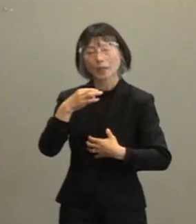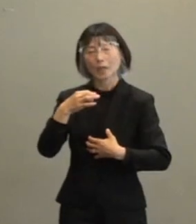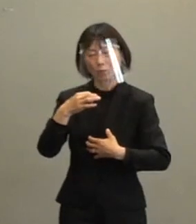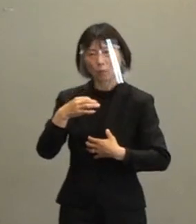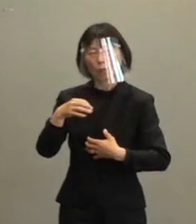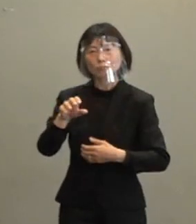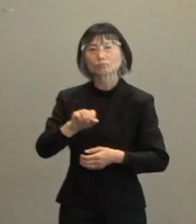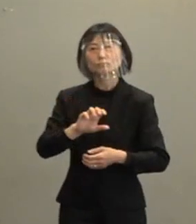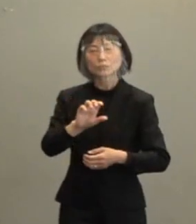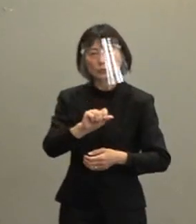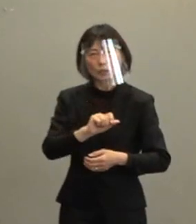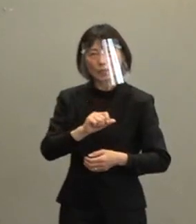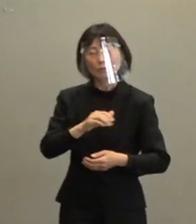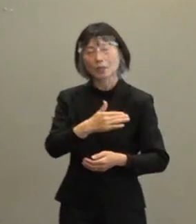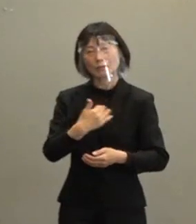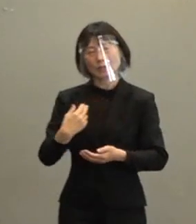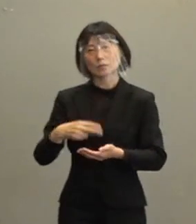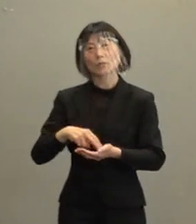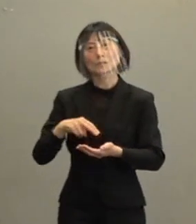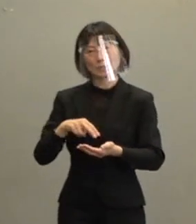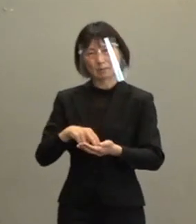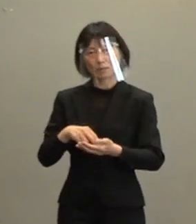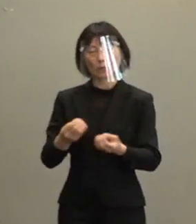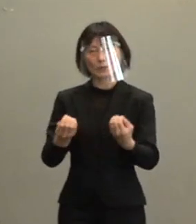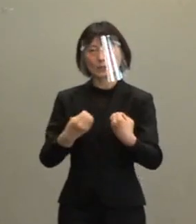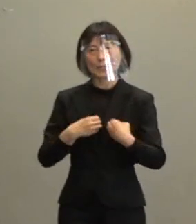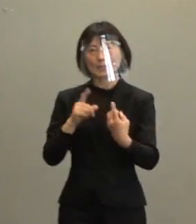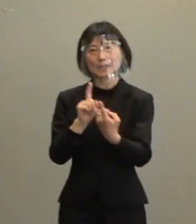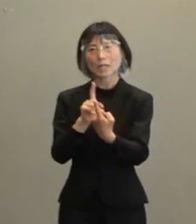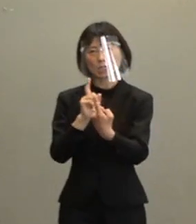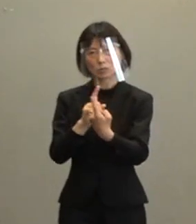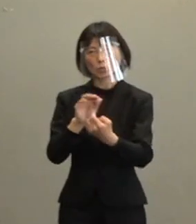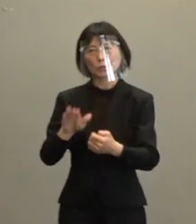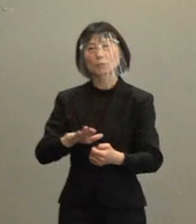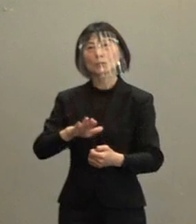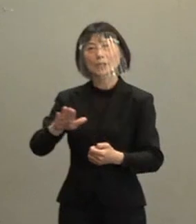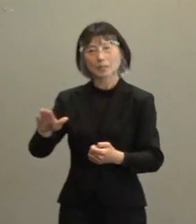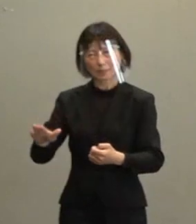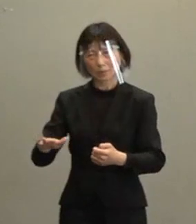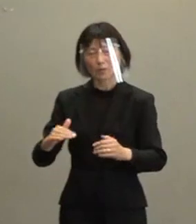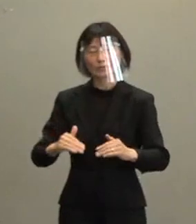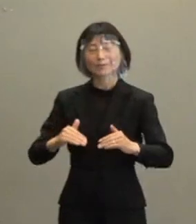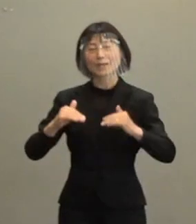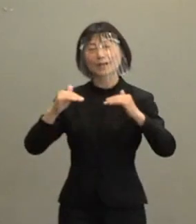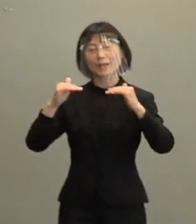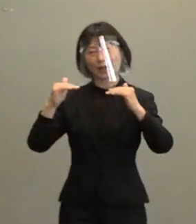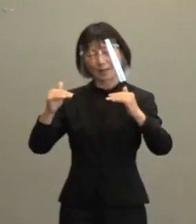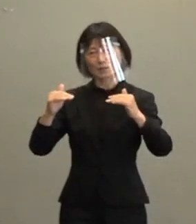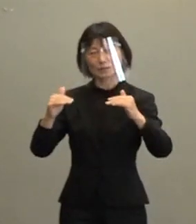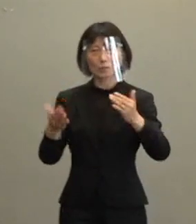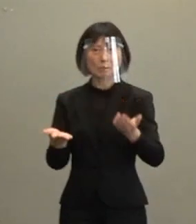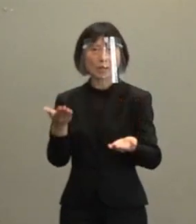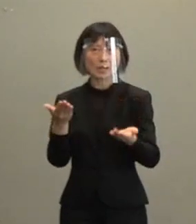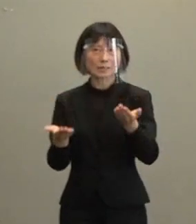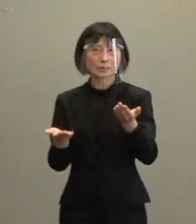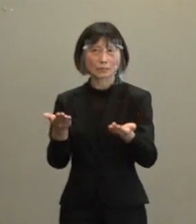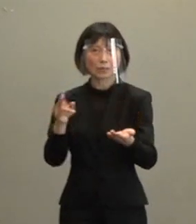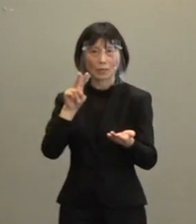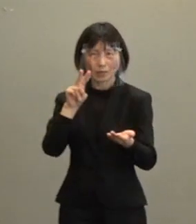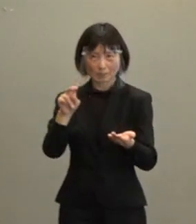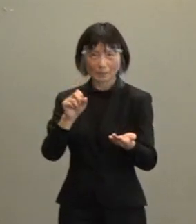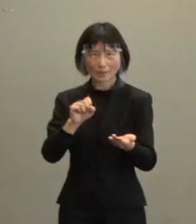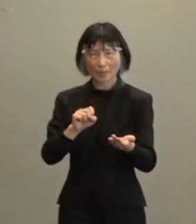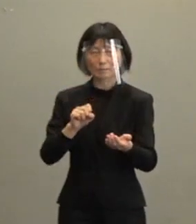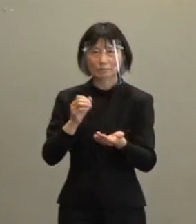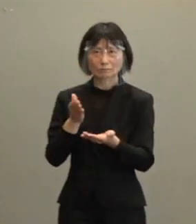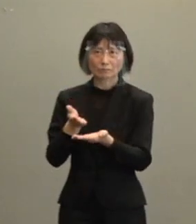ですね、私たちとしてはですね、この感染対策と子どもたちの健やかな発育とのバランスを見た発信をしていく、